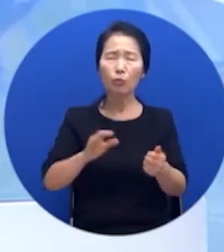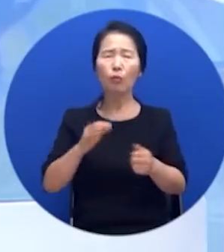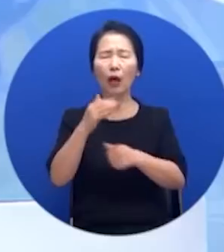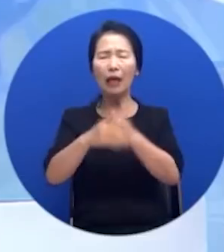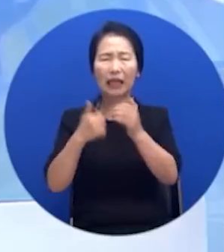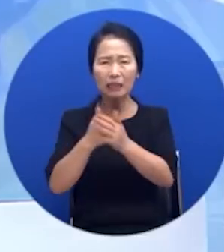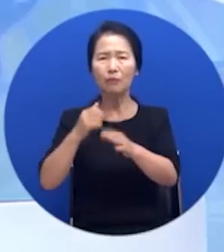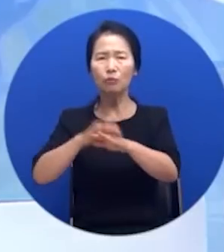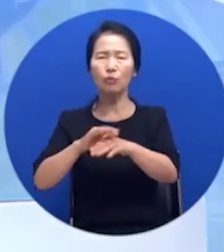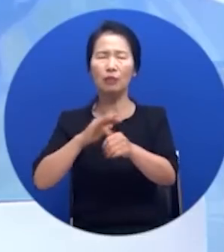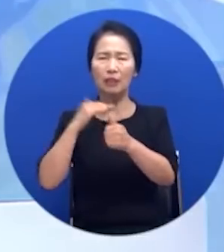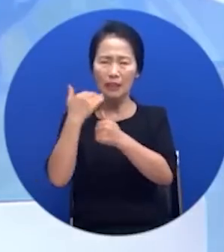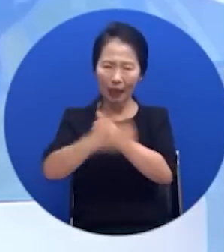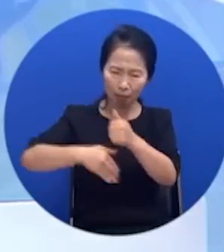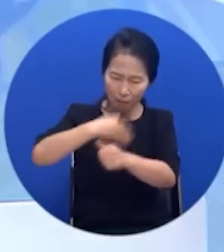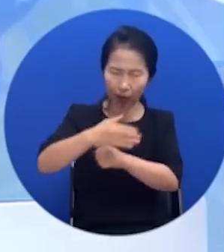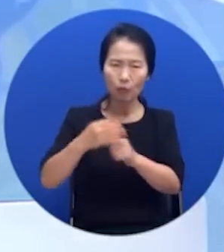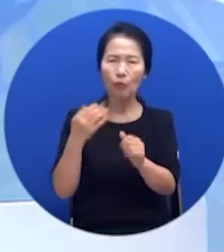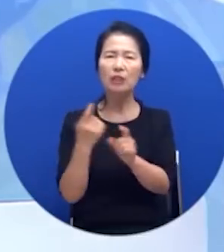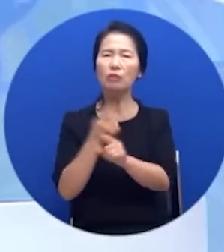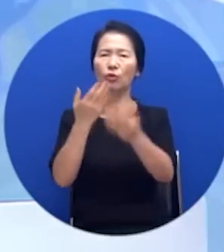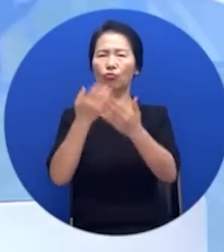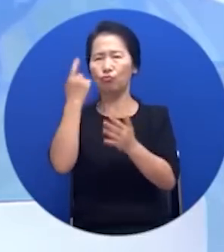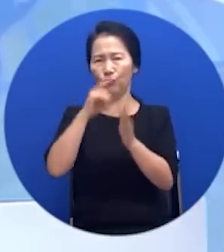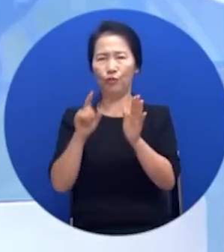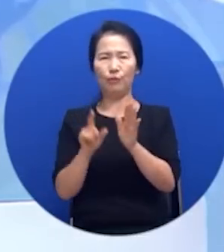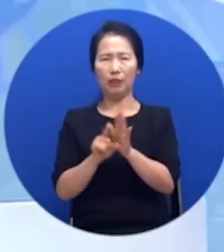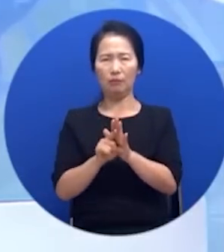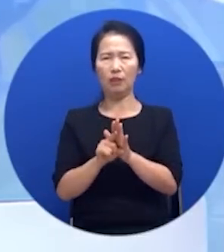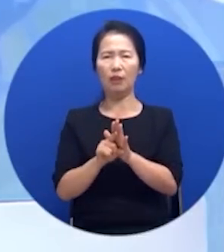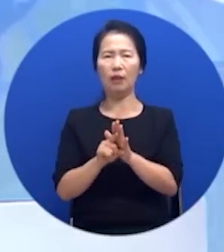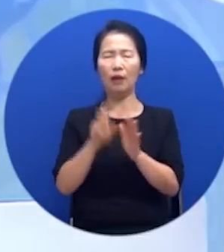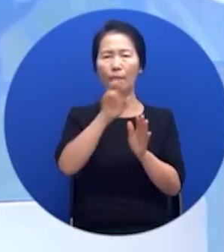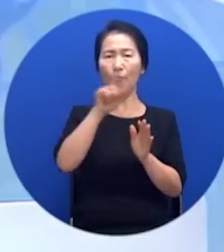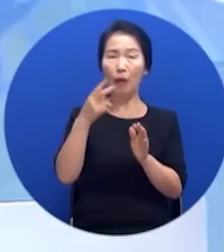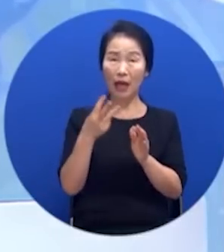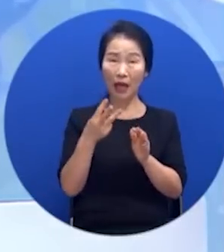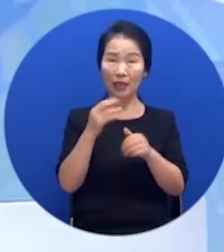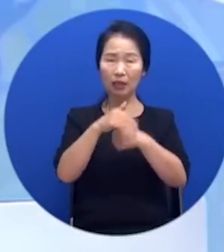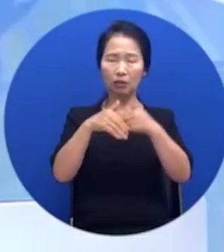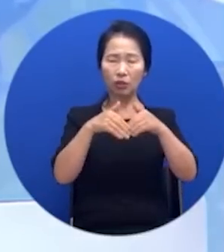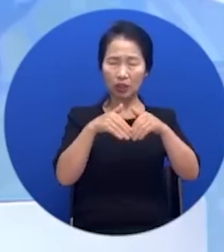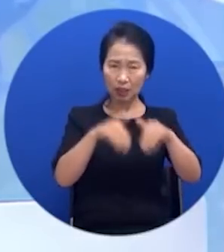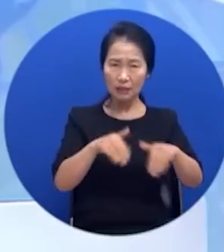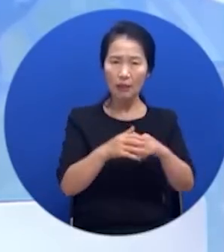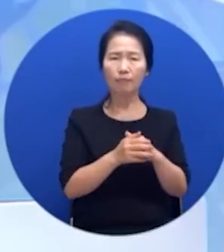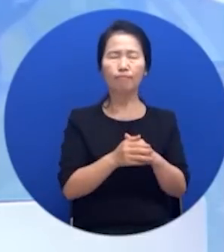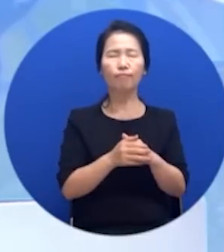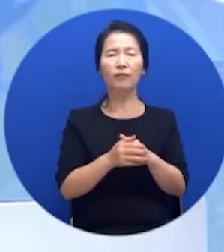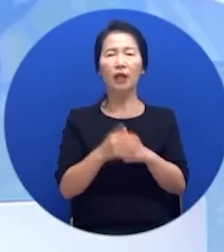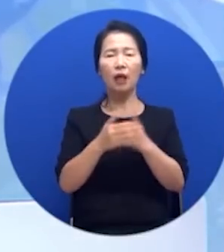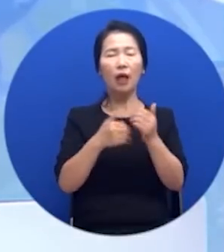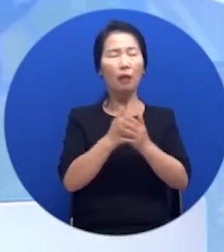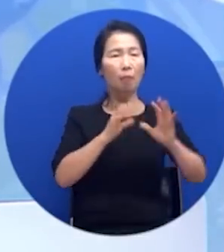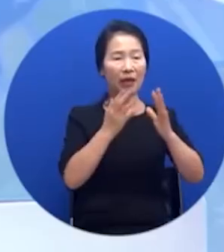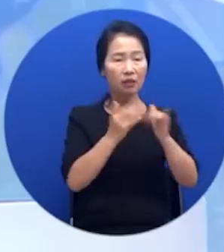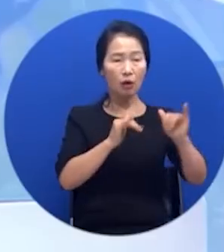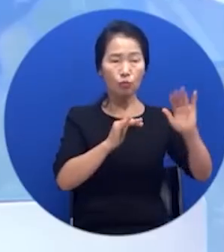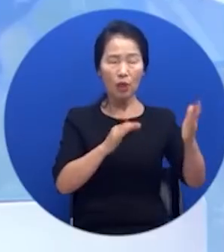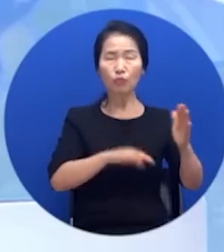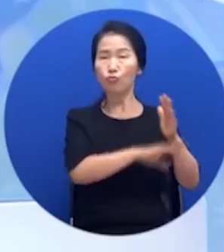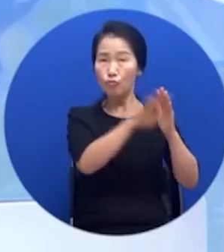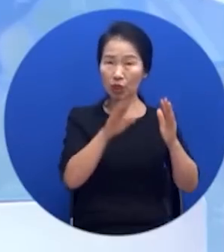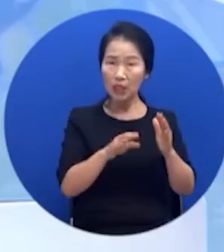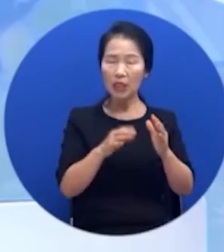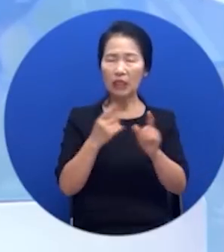다시 치료해 주실 줄을 믿습니다. 말라기 선지자는 하나님의 백성된 우리가